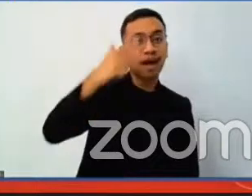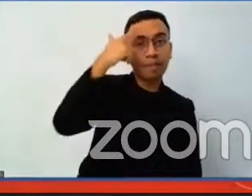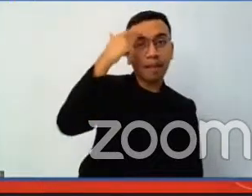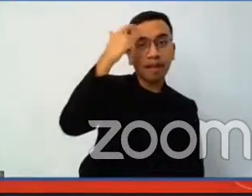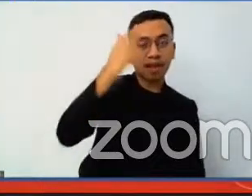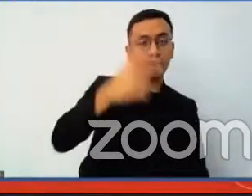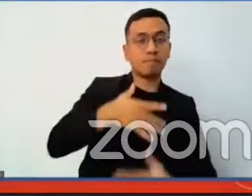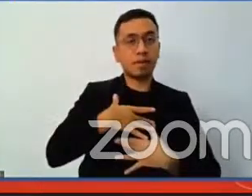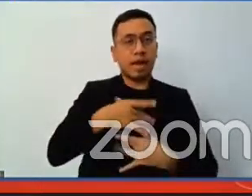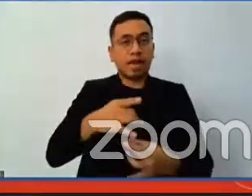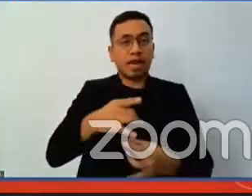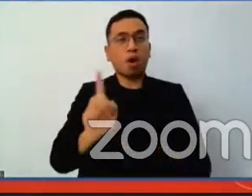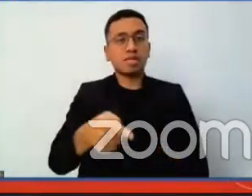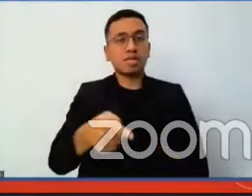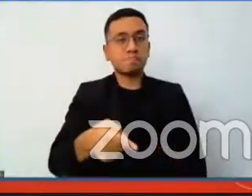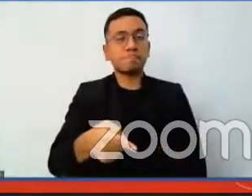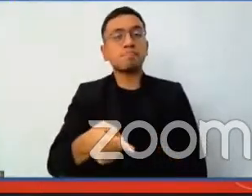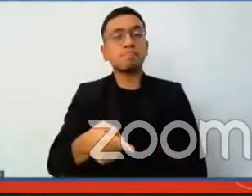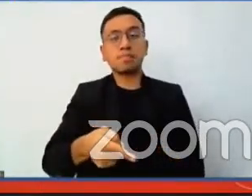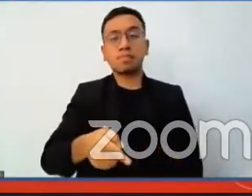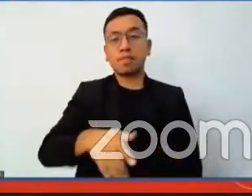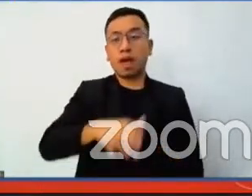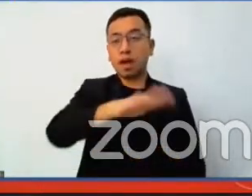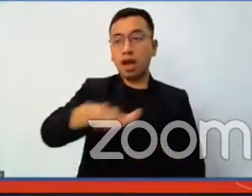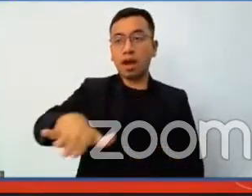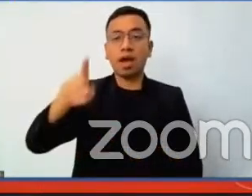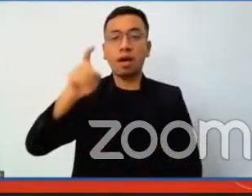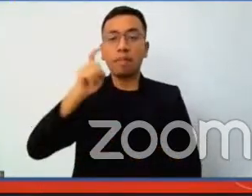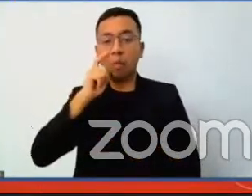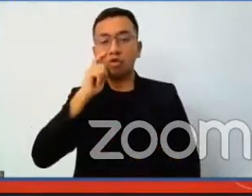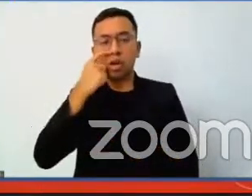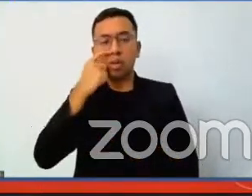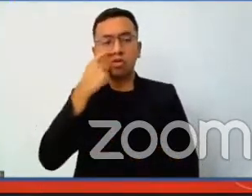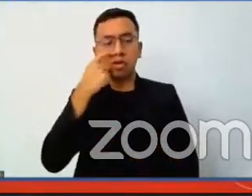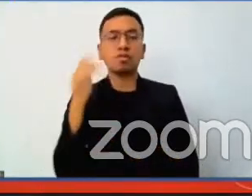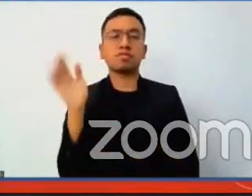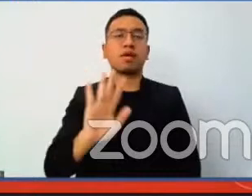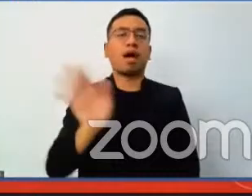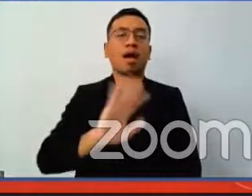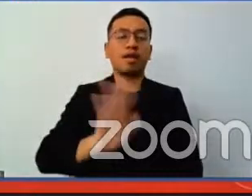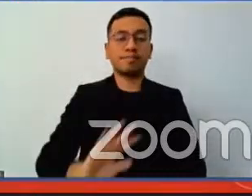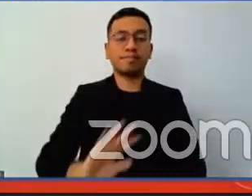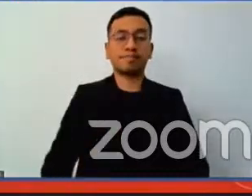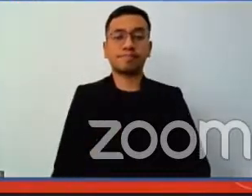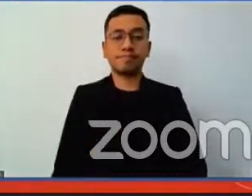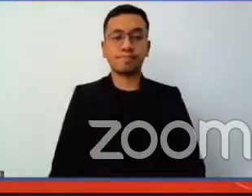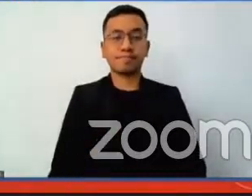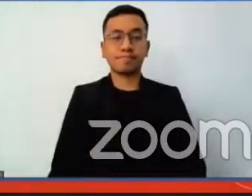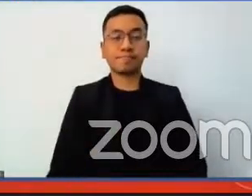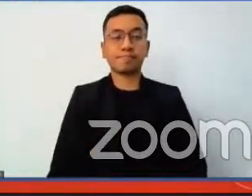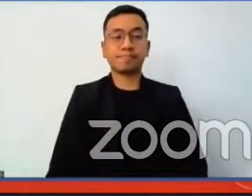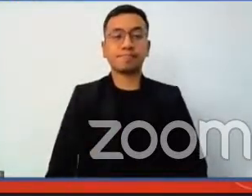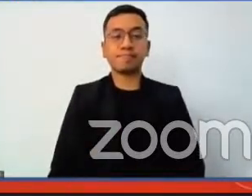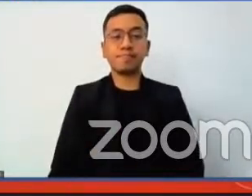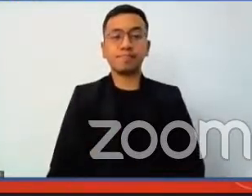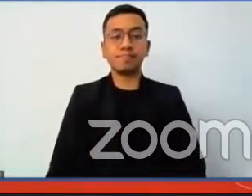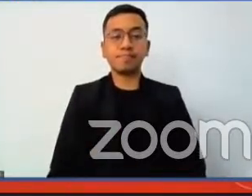didik tidak mengalami kejenuhan akibat dari metode belajar yang monoton. Kita tahu